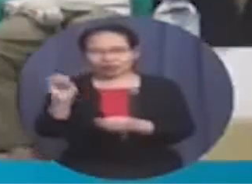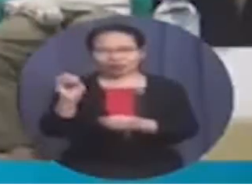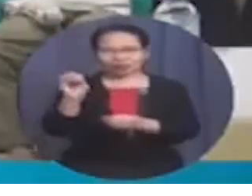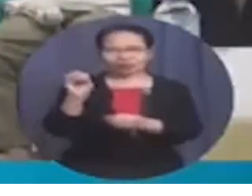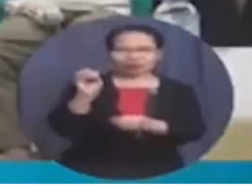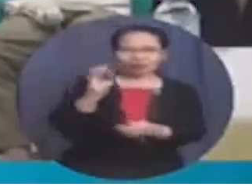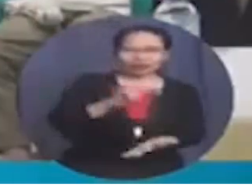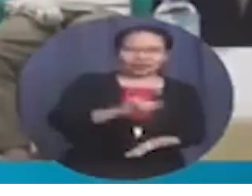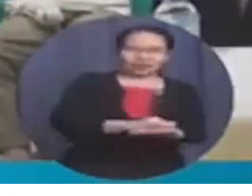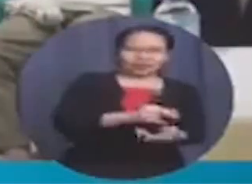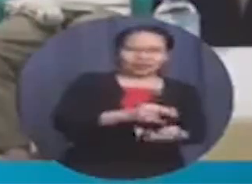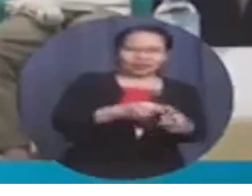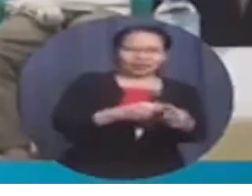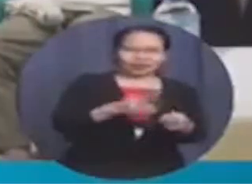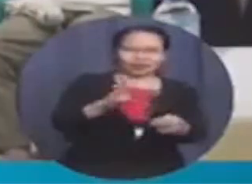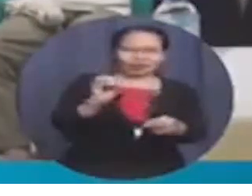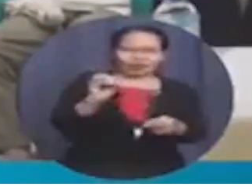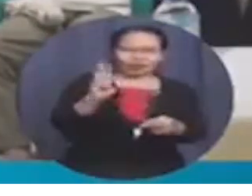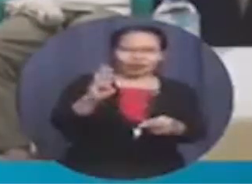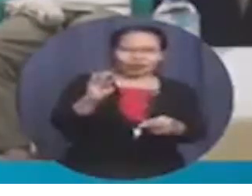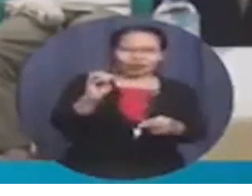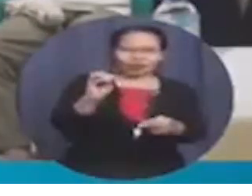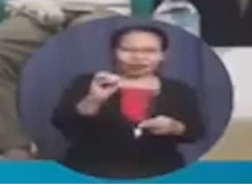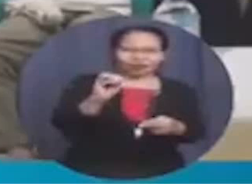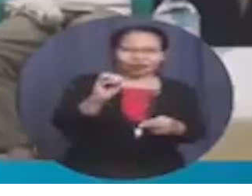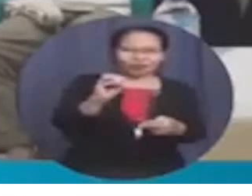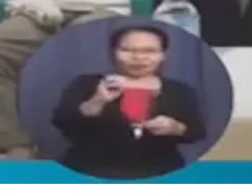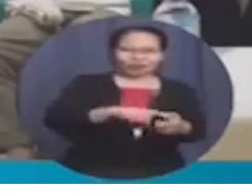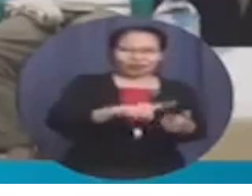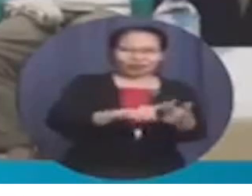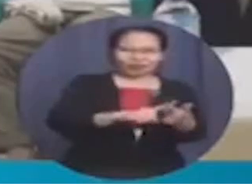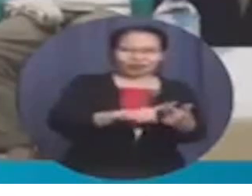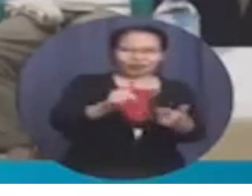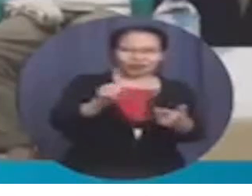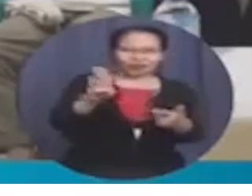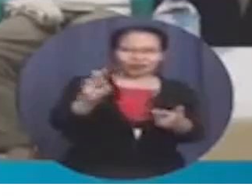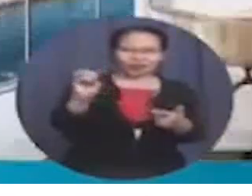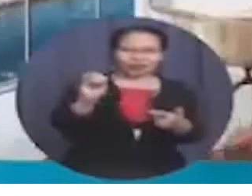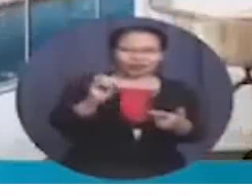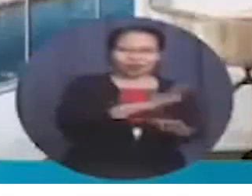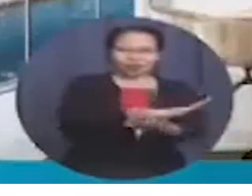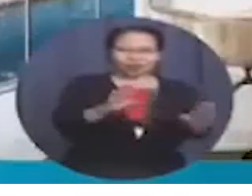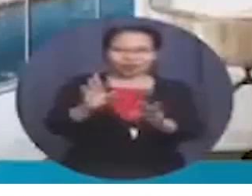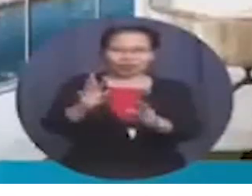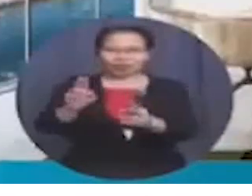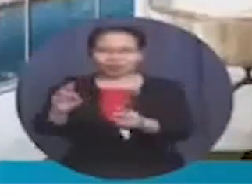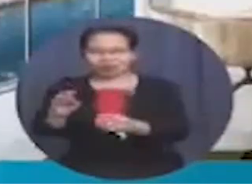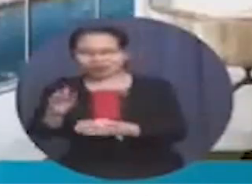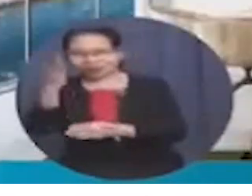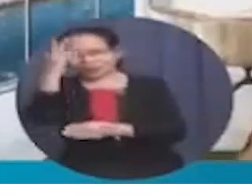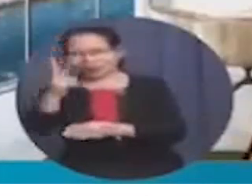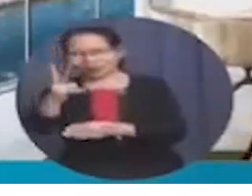Para lang yan. Yung pangalan mo, bo, eh sana isang bo na lang, huwag mong duktungan ng isa. Huwag